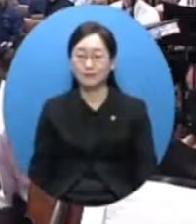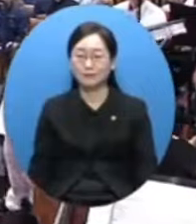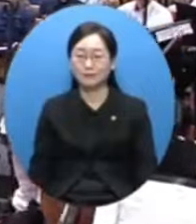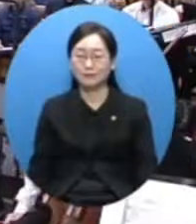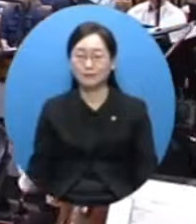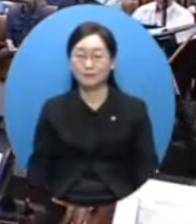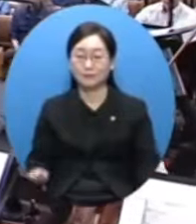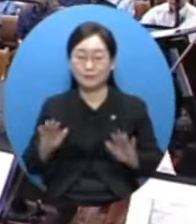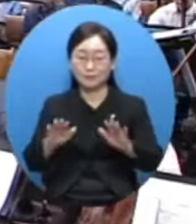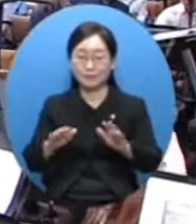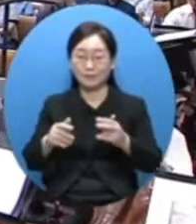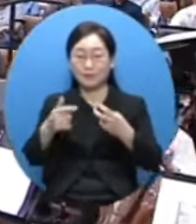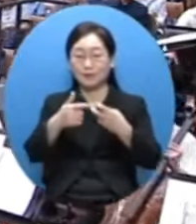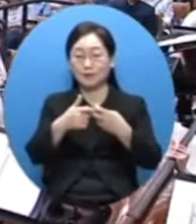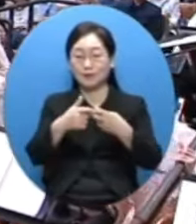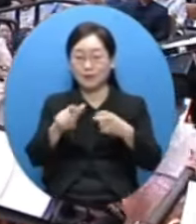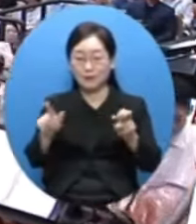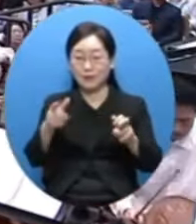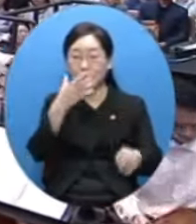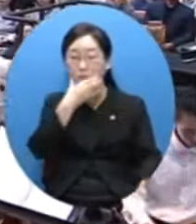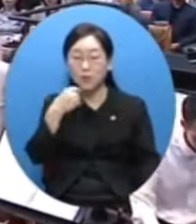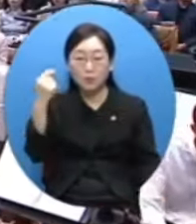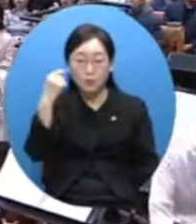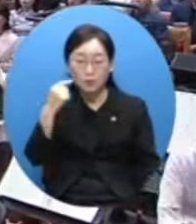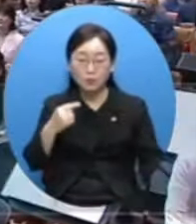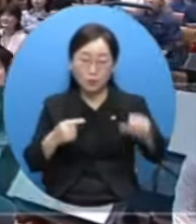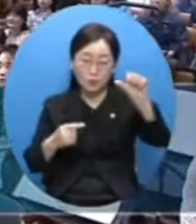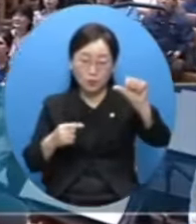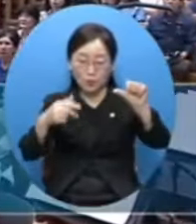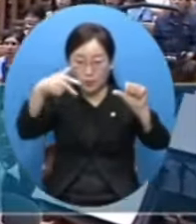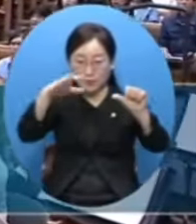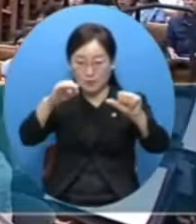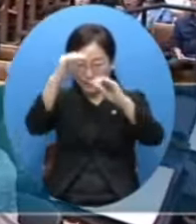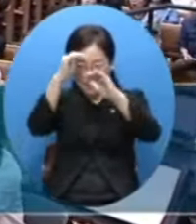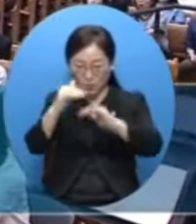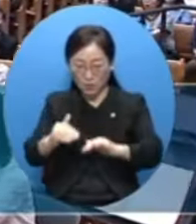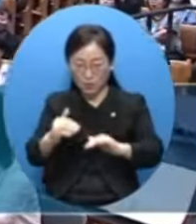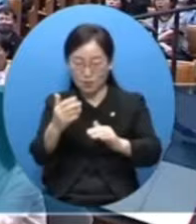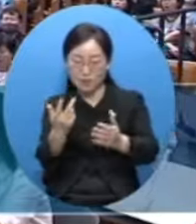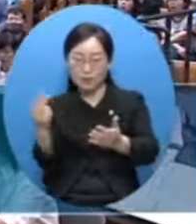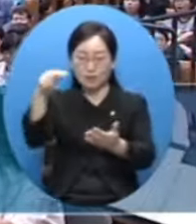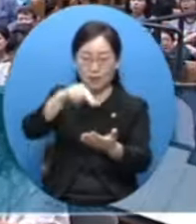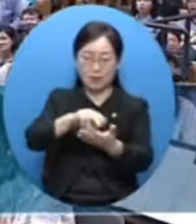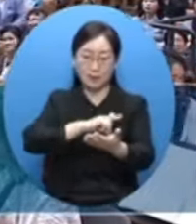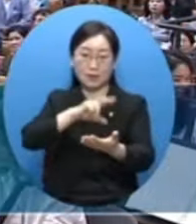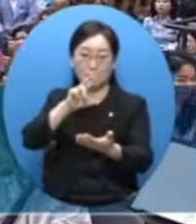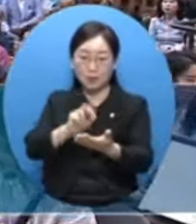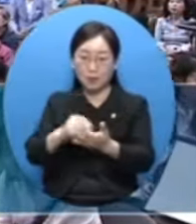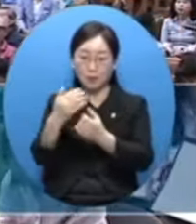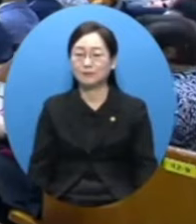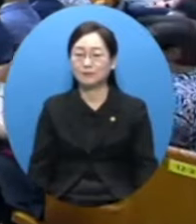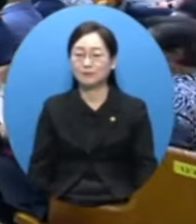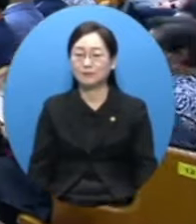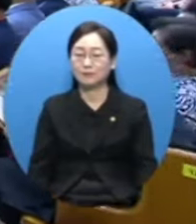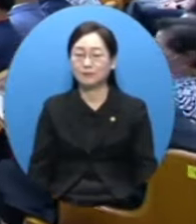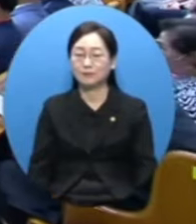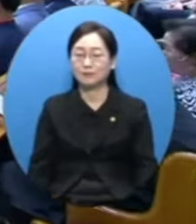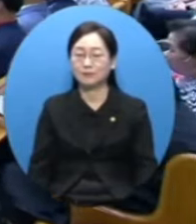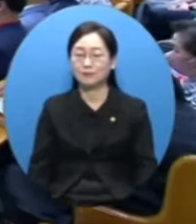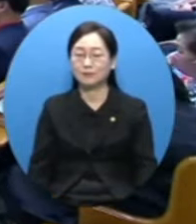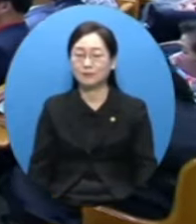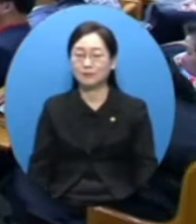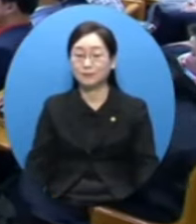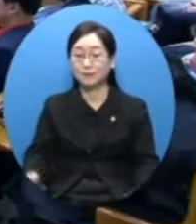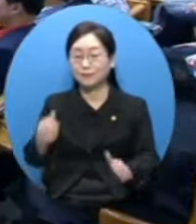오늘 마가복음 5장을 본문으로 해서 일어나라 이 어떤 제목으로 함께 말씀의 은혜를 나누기 원합니다.